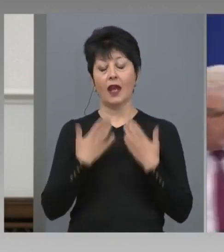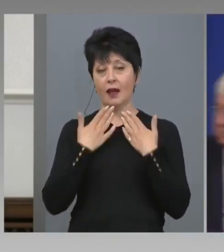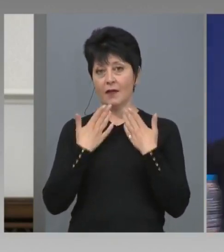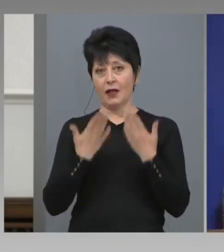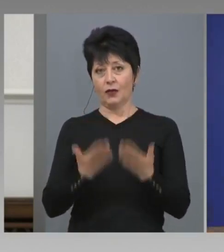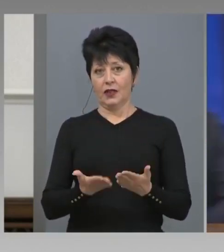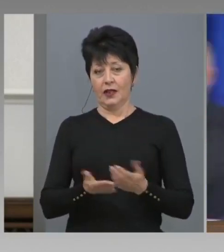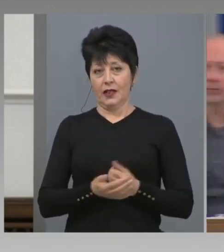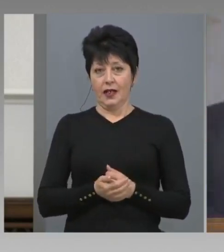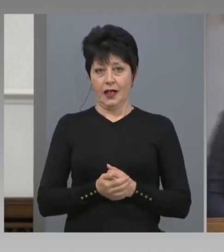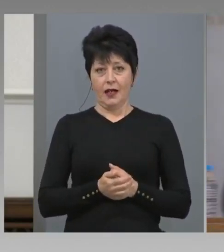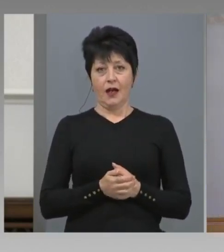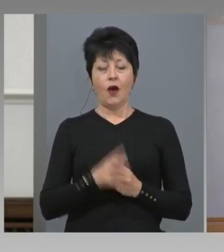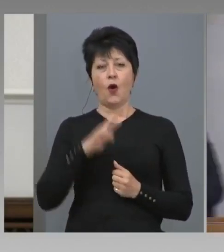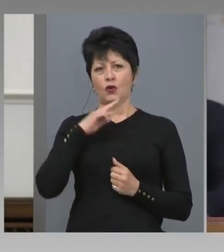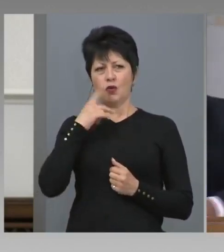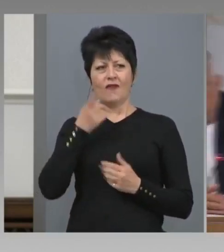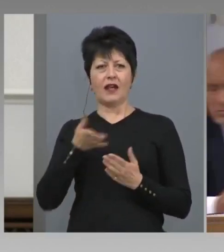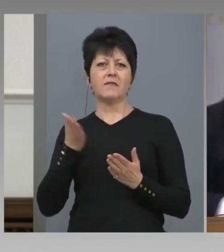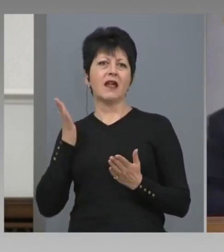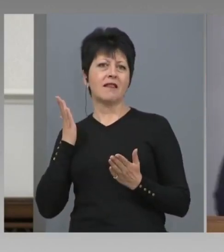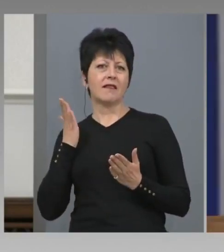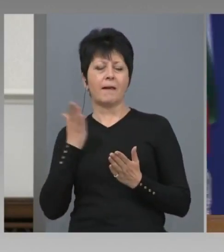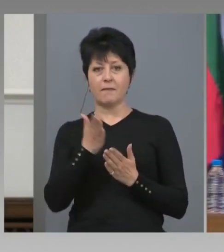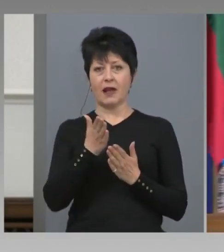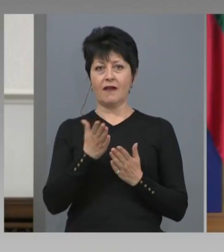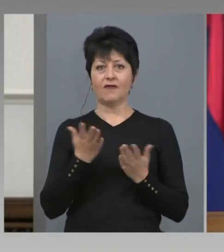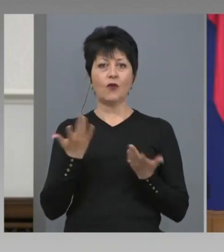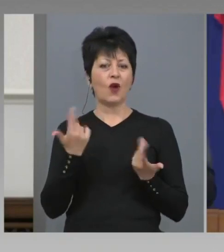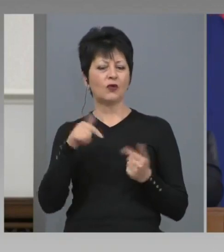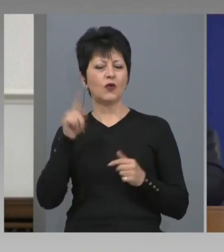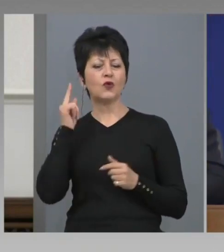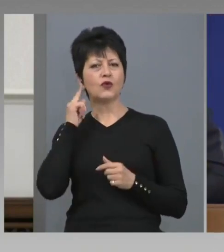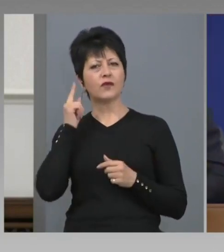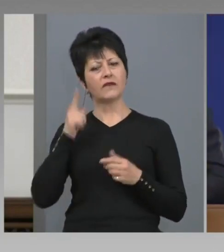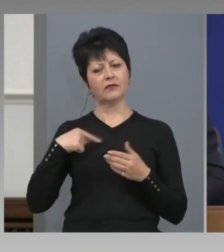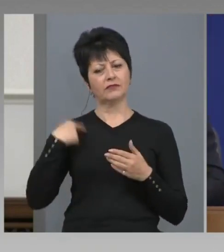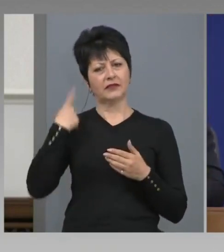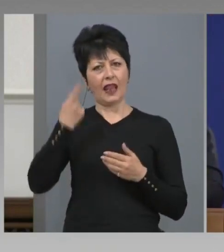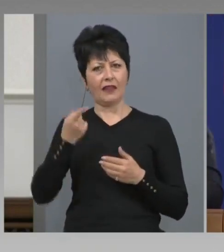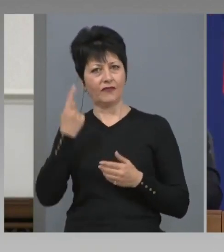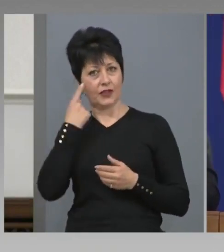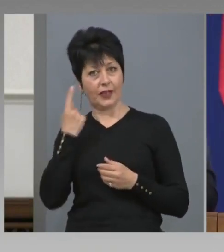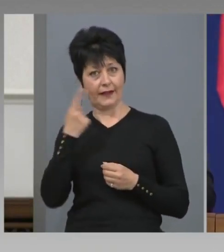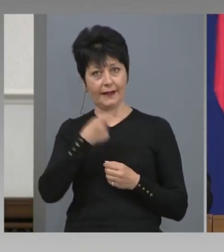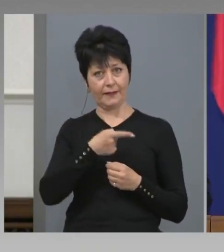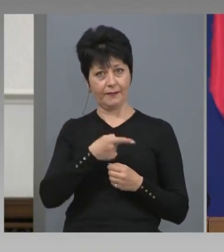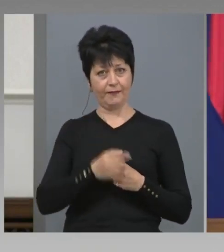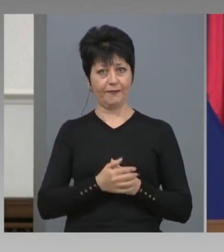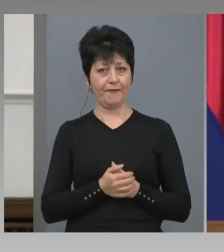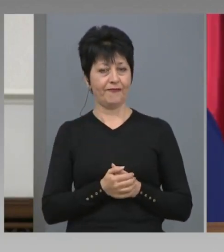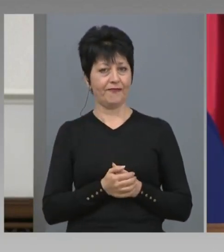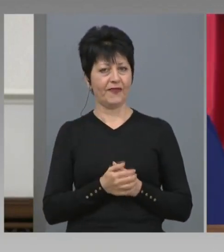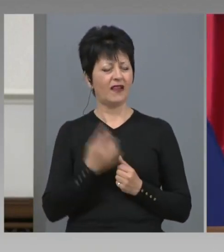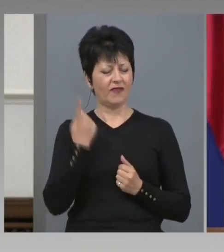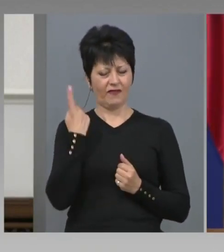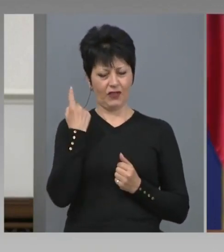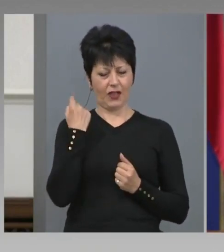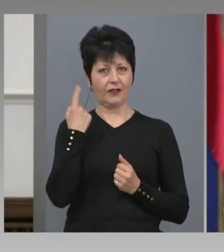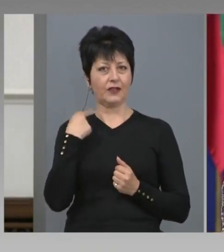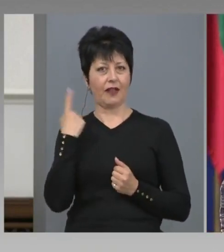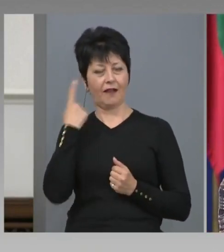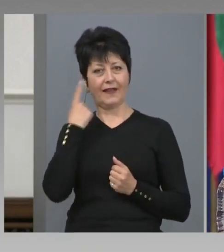Благодаря. Отговаряме индиректно на всичко, което чух в следващия ден. В вчерашния